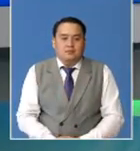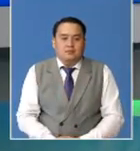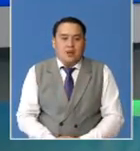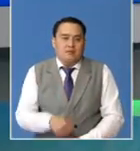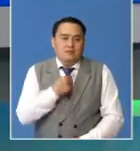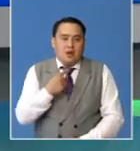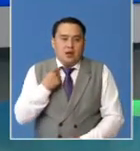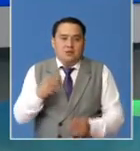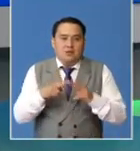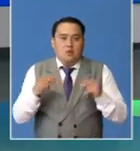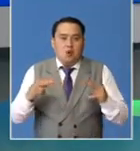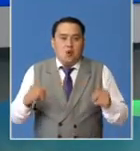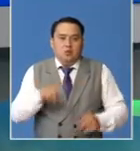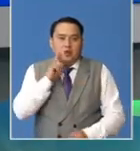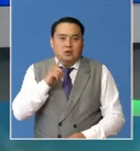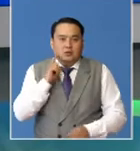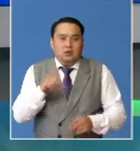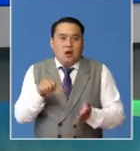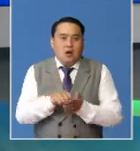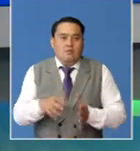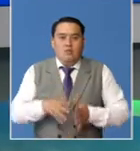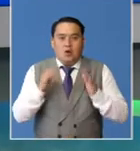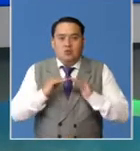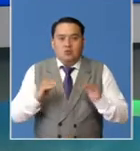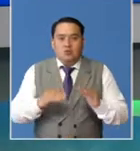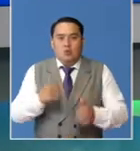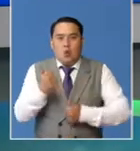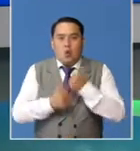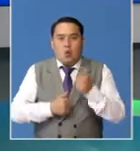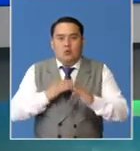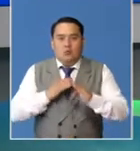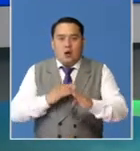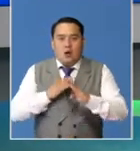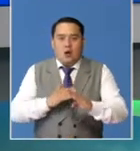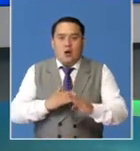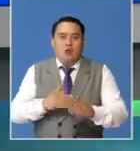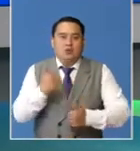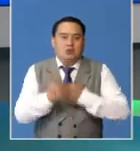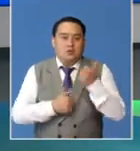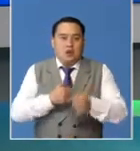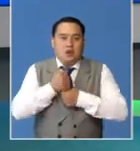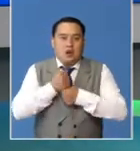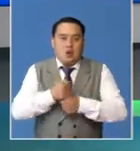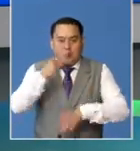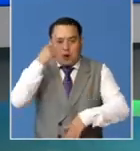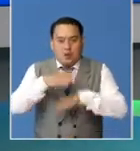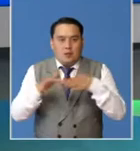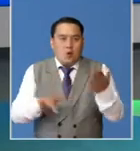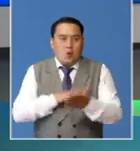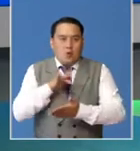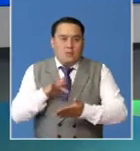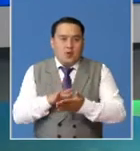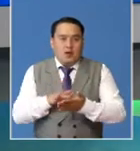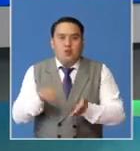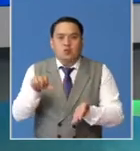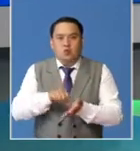В Талдыкурганском дворце спорта «Жастар» состоялся большой детско-юношеский конкурс «Шинки Окушинкай карате», чемпионат на Кубок Акима